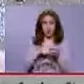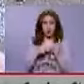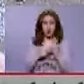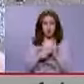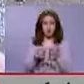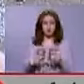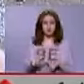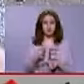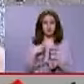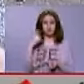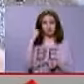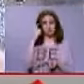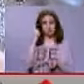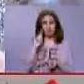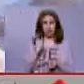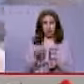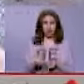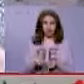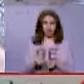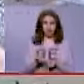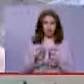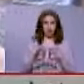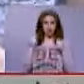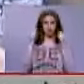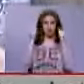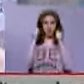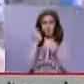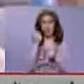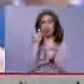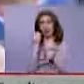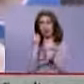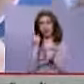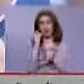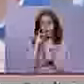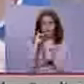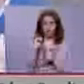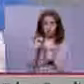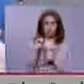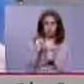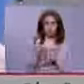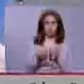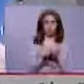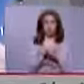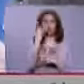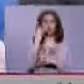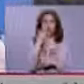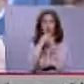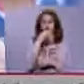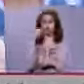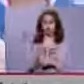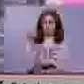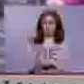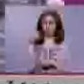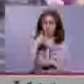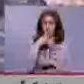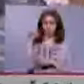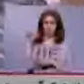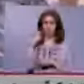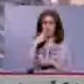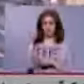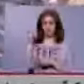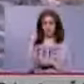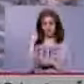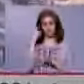المعدل الطبيعي بتاعها. يعني كان في ناس بيجي لها مثلا 40 جنيه و50 جنيه، فجاه بقى بيجي لها ب 300 جنيه و 400 جنيه. كل حاجه بقت